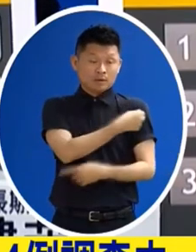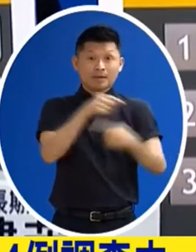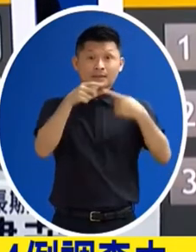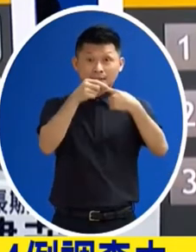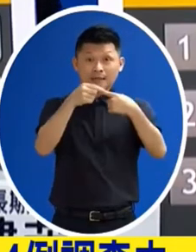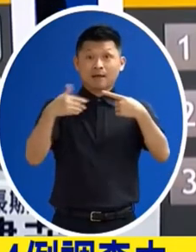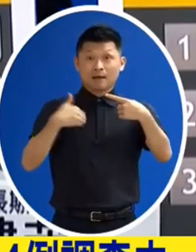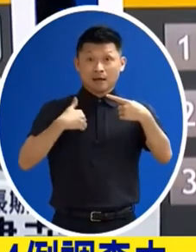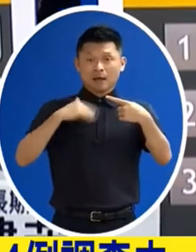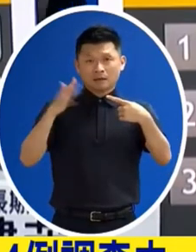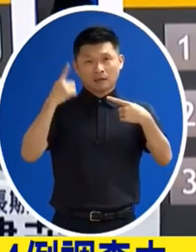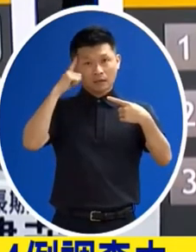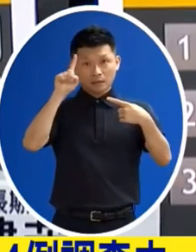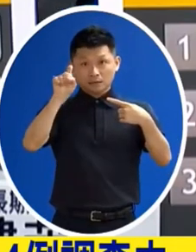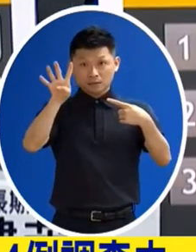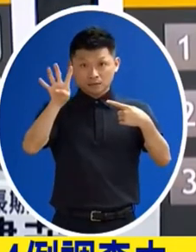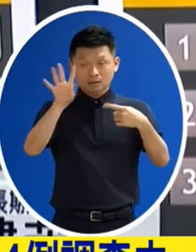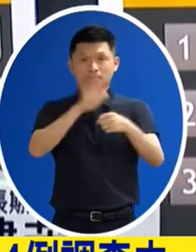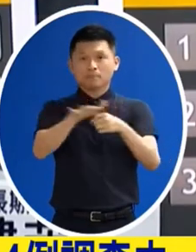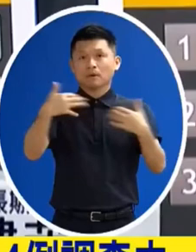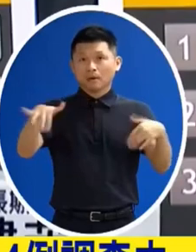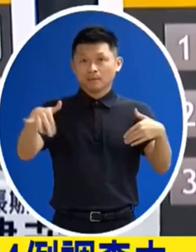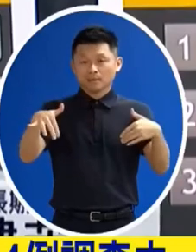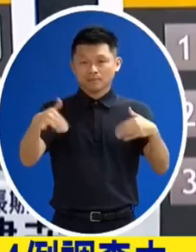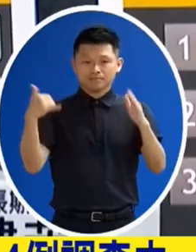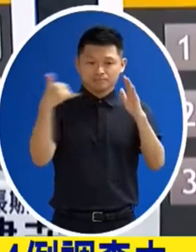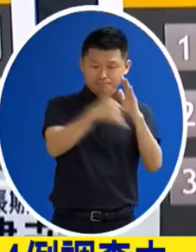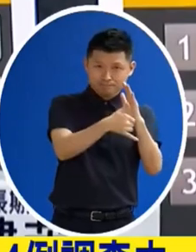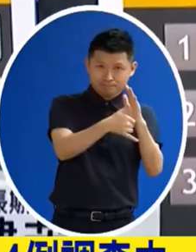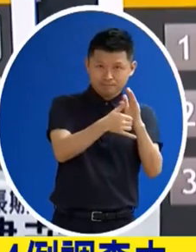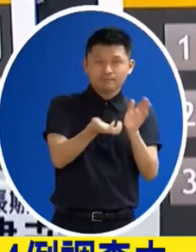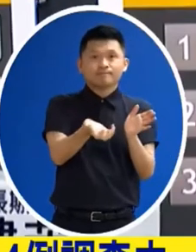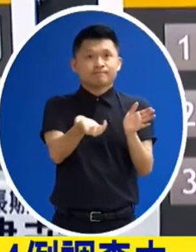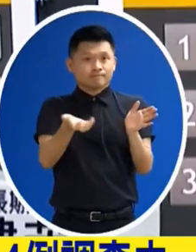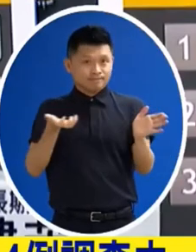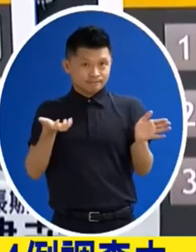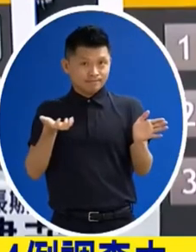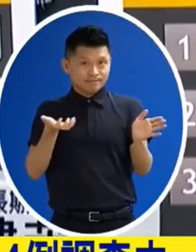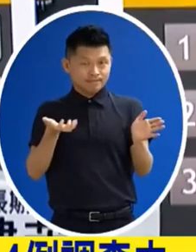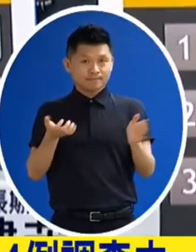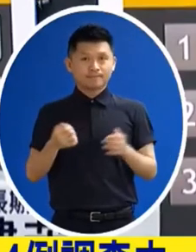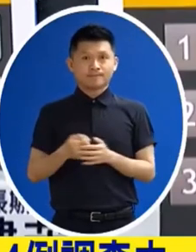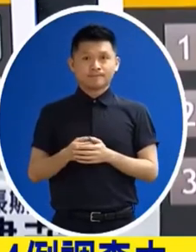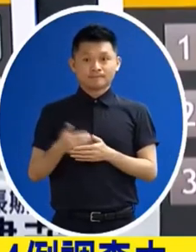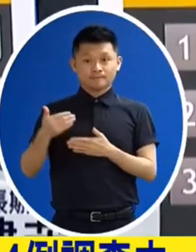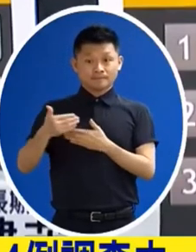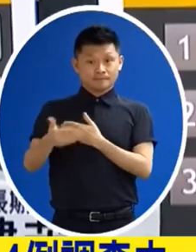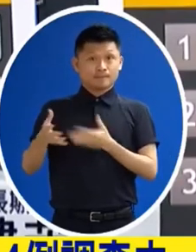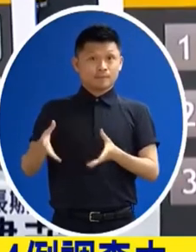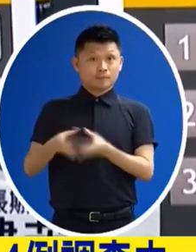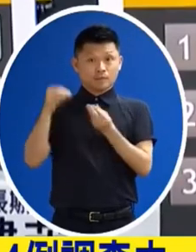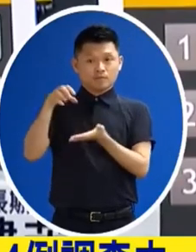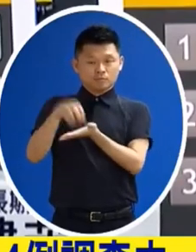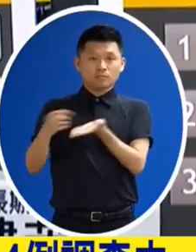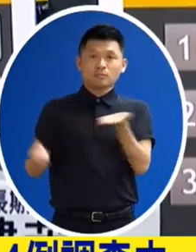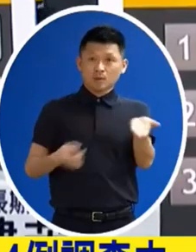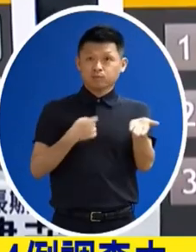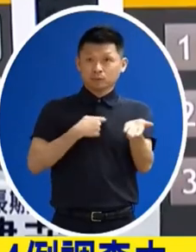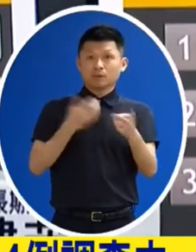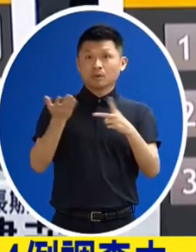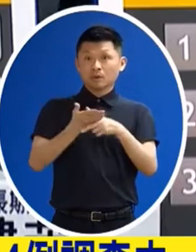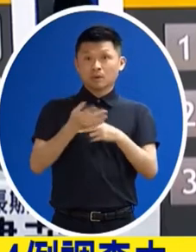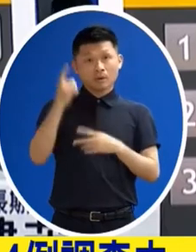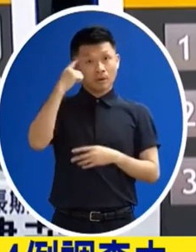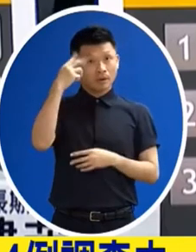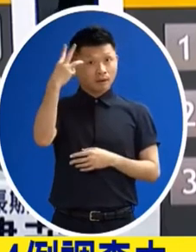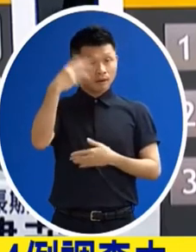未满14天，那在提供服务之前他必须要提供解隔离的证明或者3天内的快筛